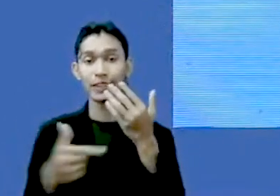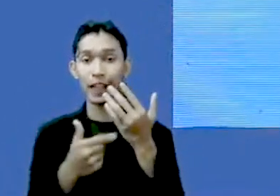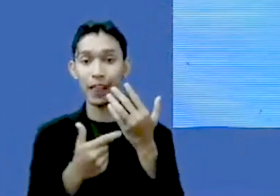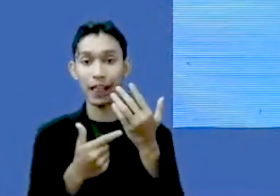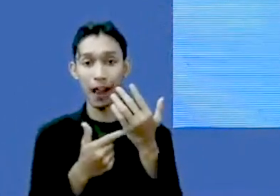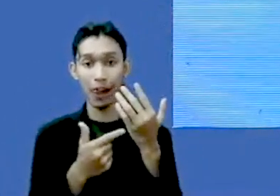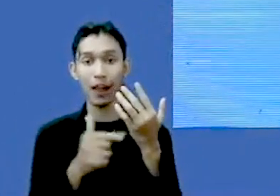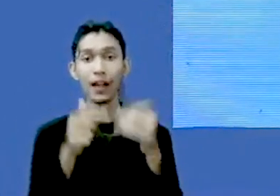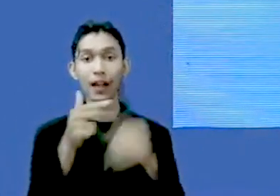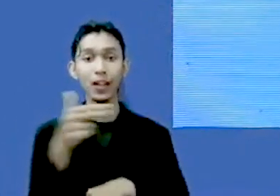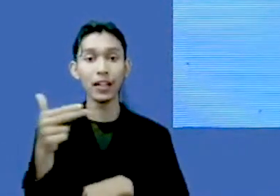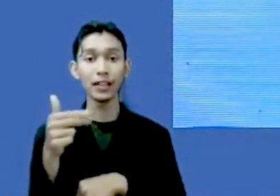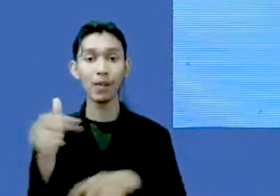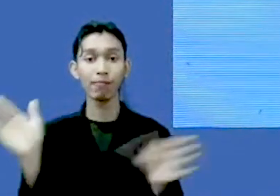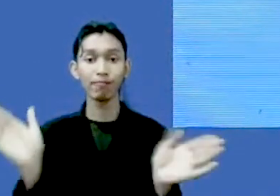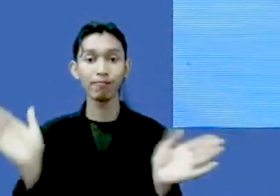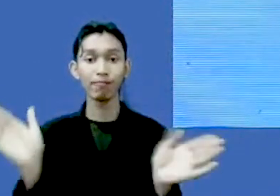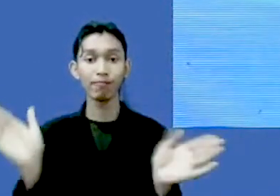indonesia mendorong